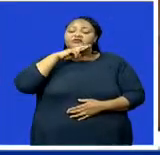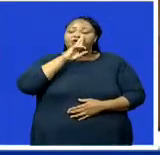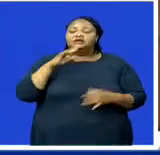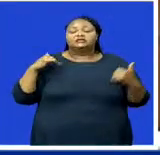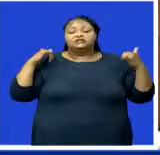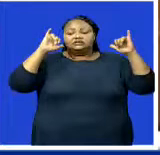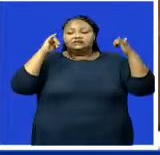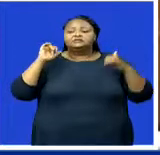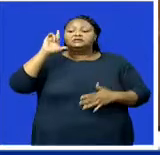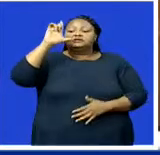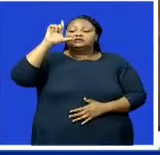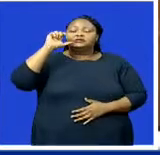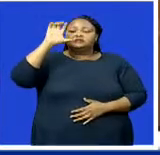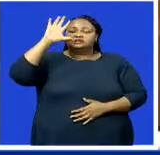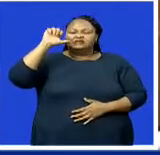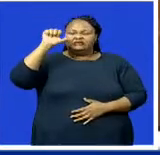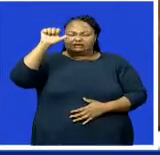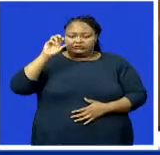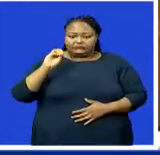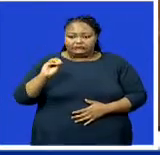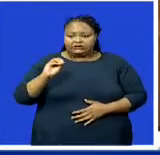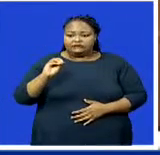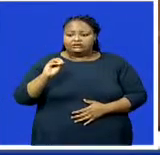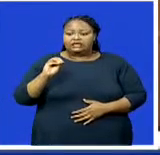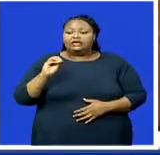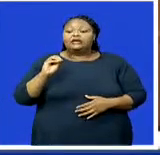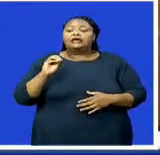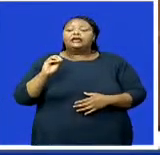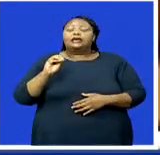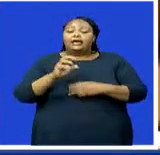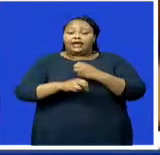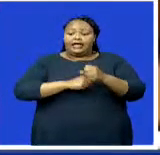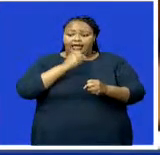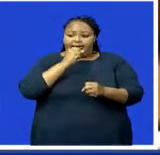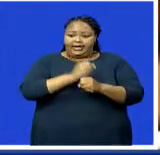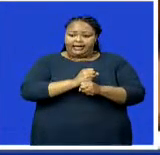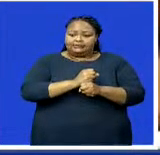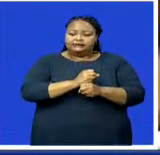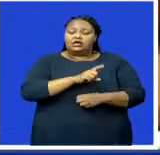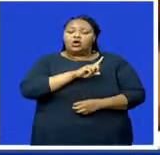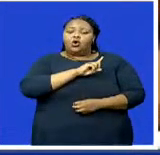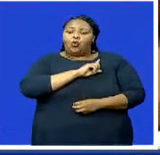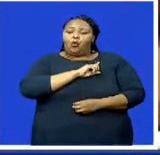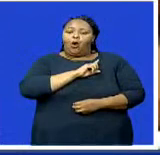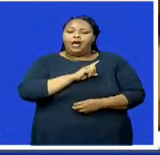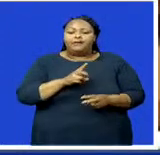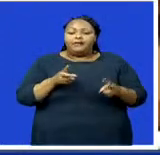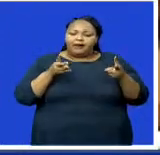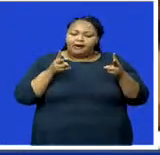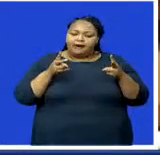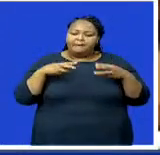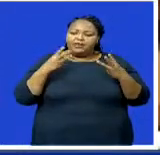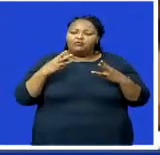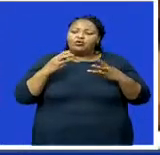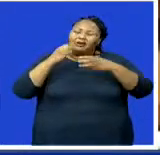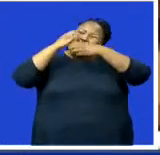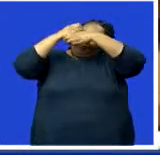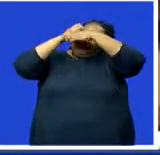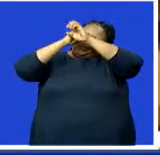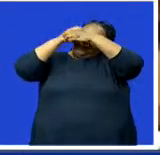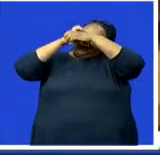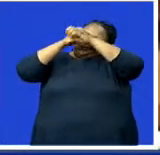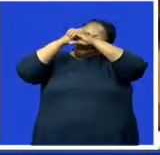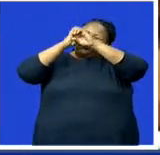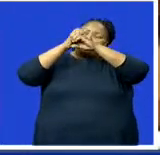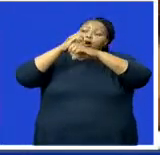pheceleti yema-astronauts akulela live aya enyetini ngeminyaka wanga-1961. Ngenhloso yokukhuthaza abafundi